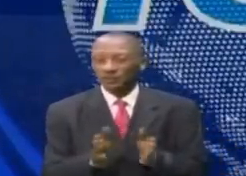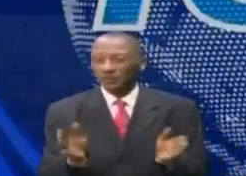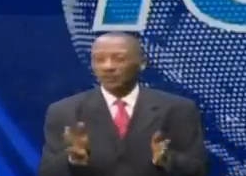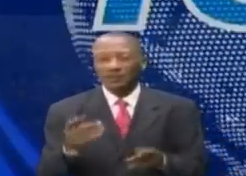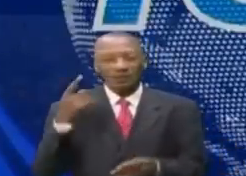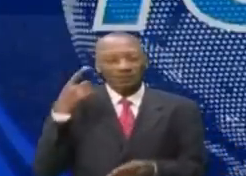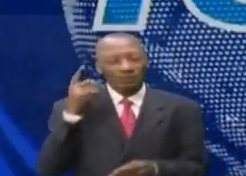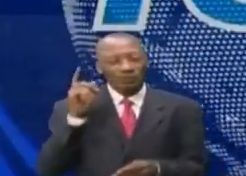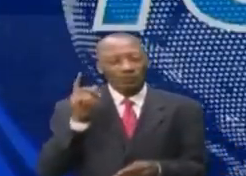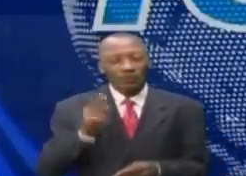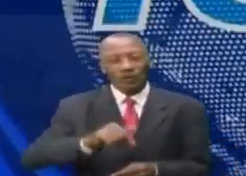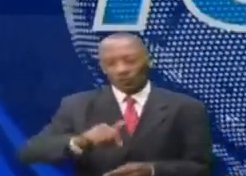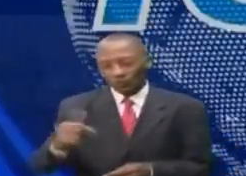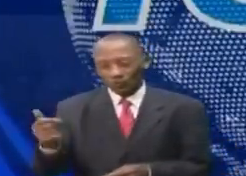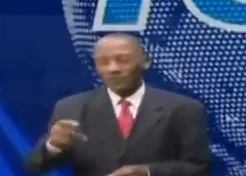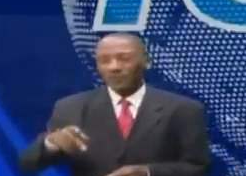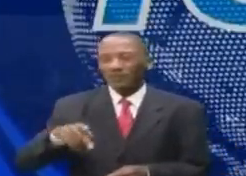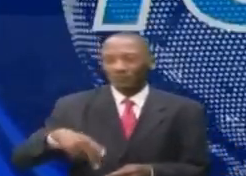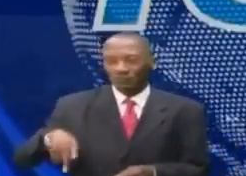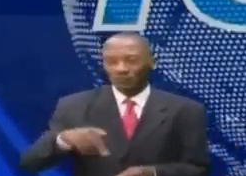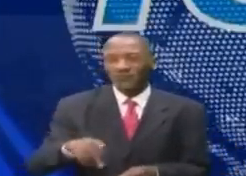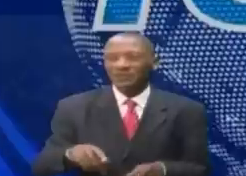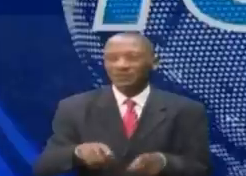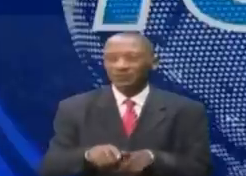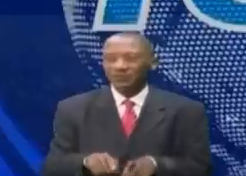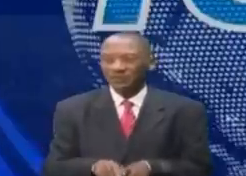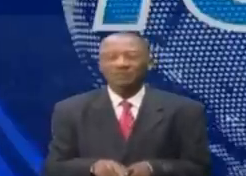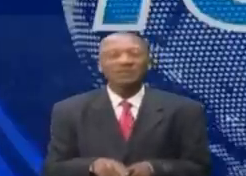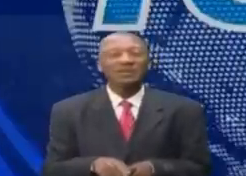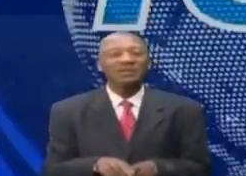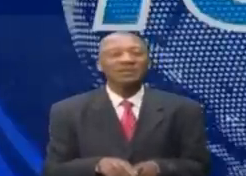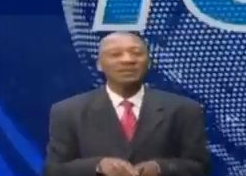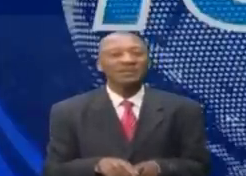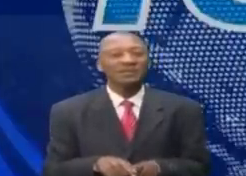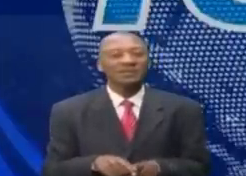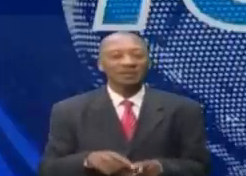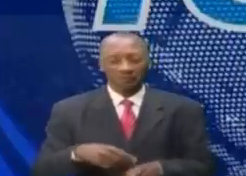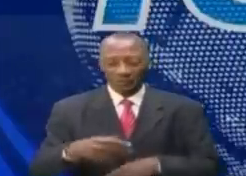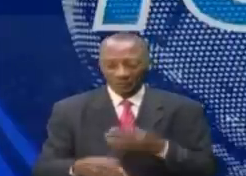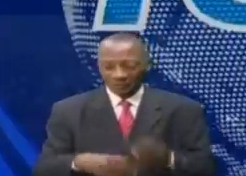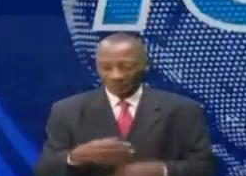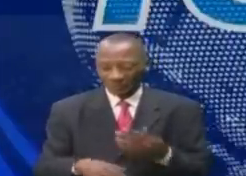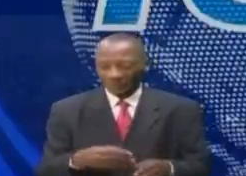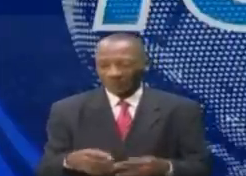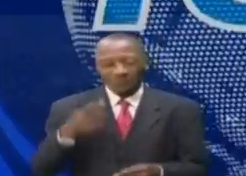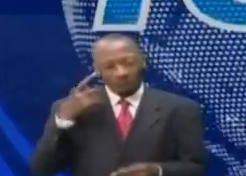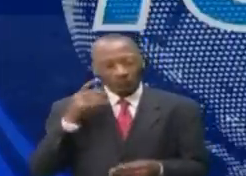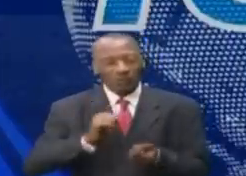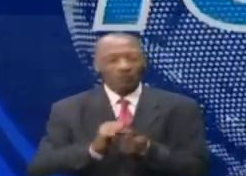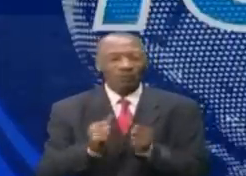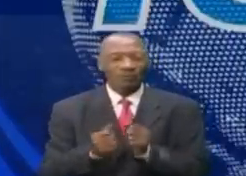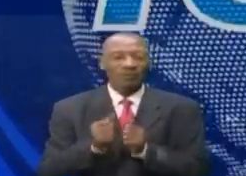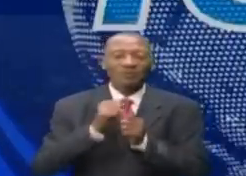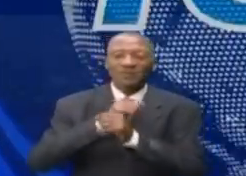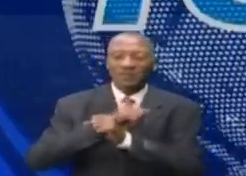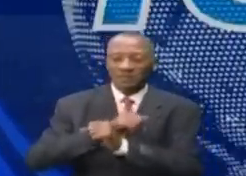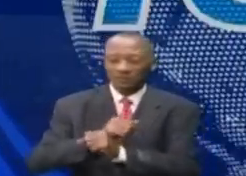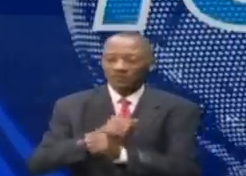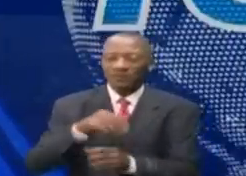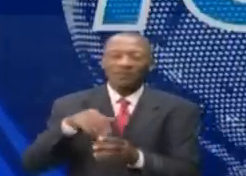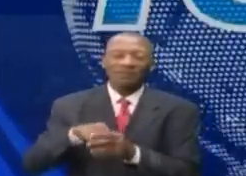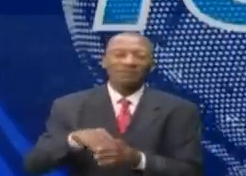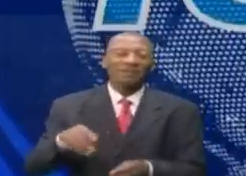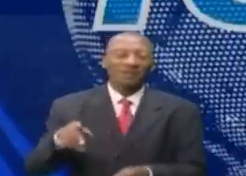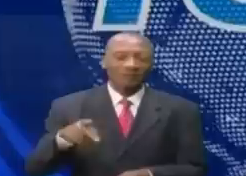poste frontalier de Lufu, a été inauguré avant la coupure du ruban. Le gouverneur de province a remis symboliquement le clé